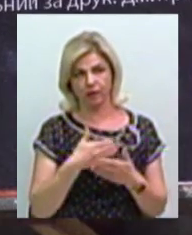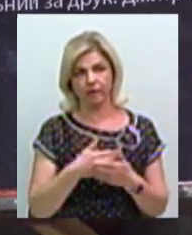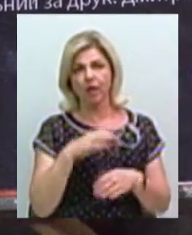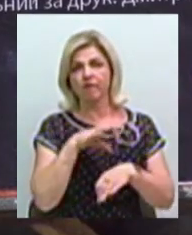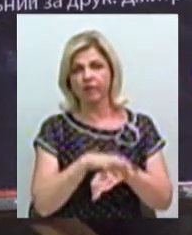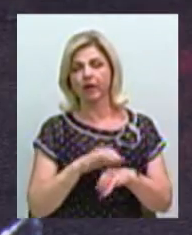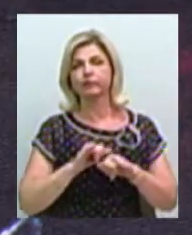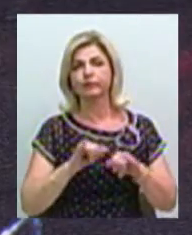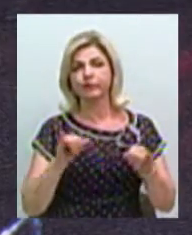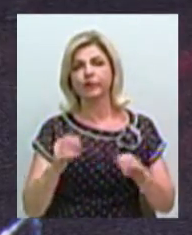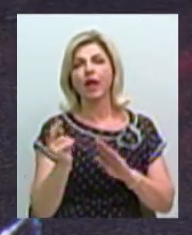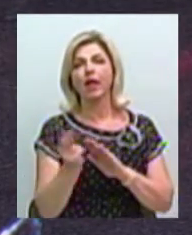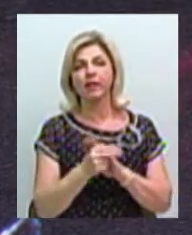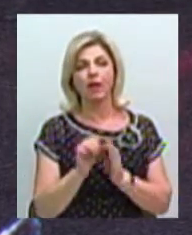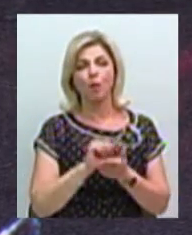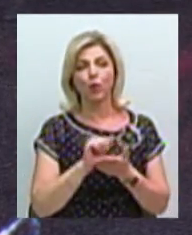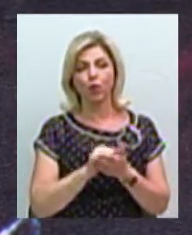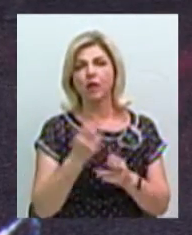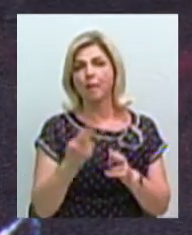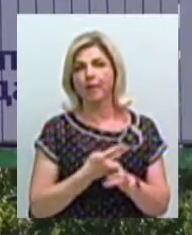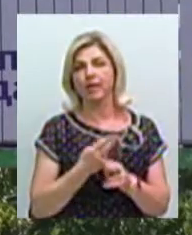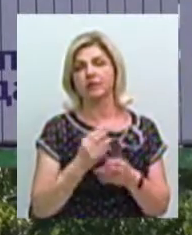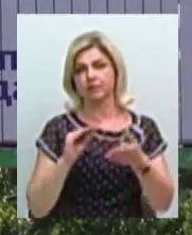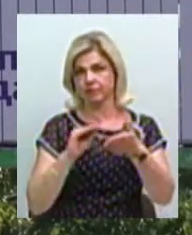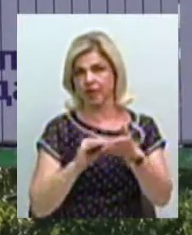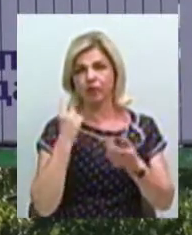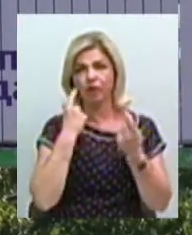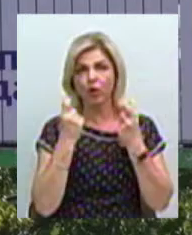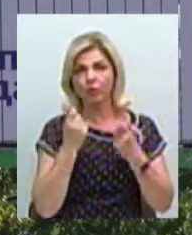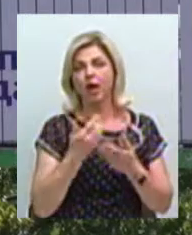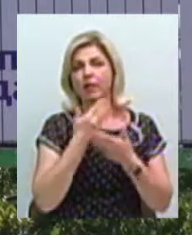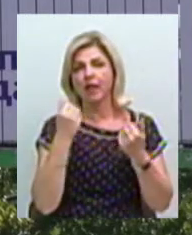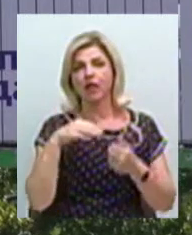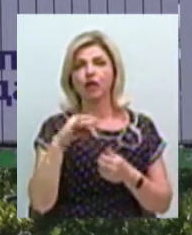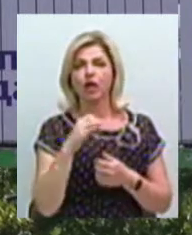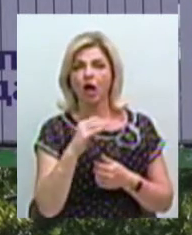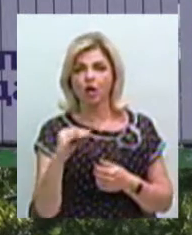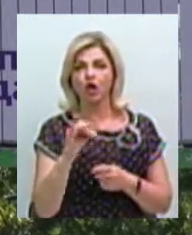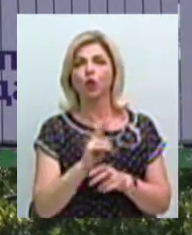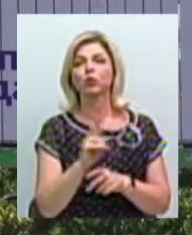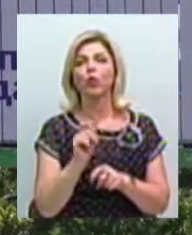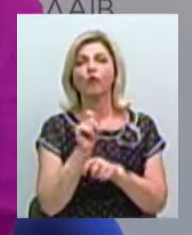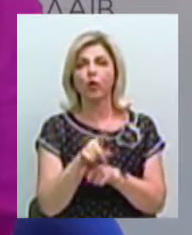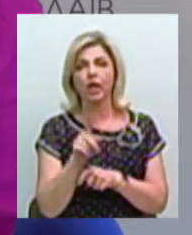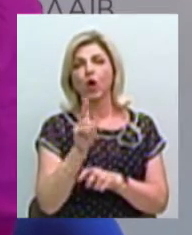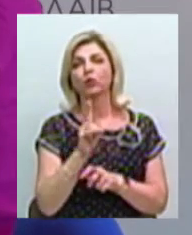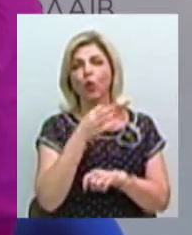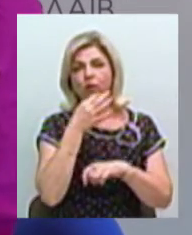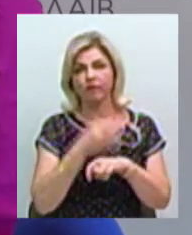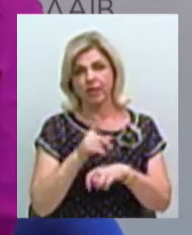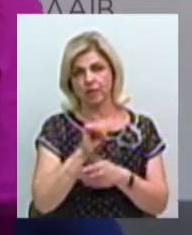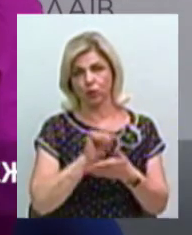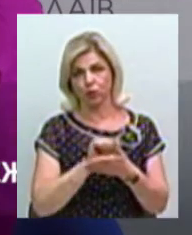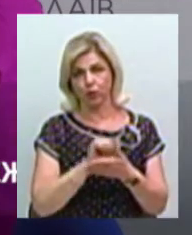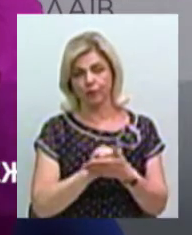час розповсюдження агітаційної продукції без вихідних даних. Незазначений тираж, замовник, відповідальна особа за друк. Ми зверталися до